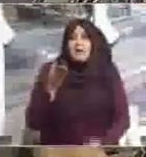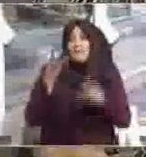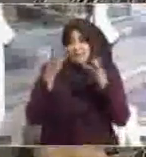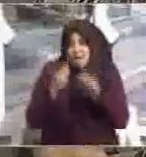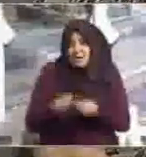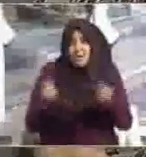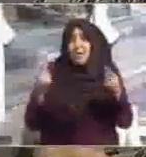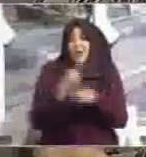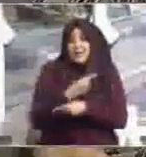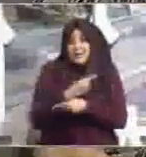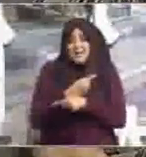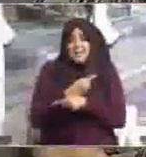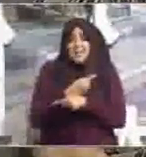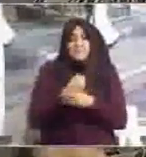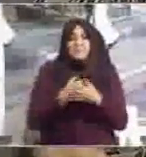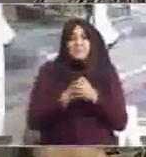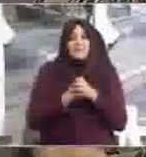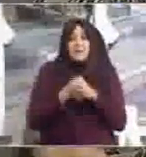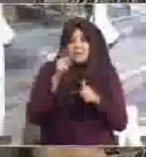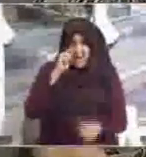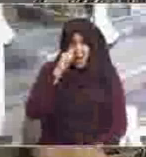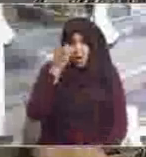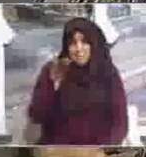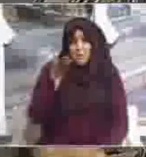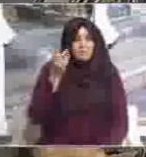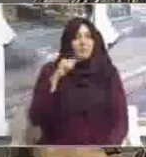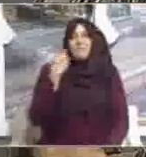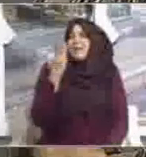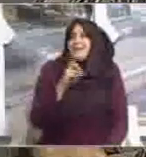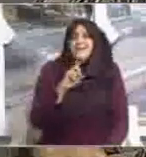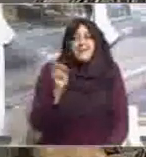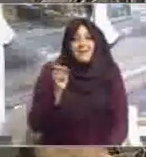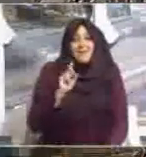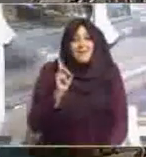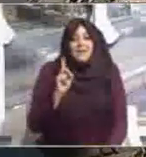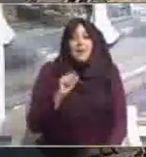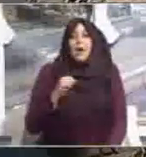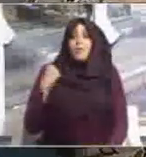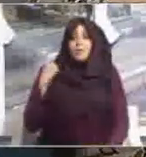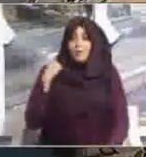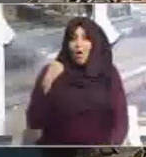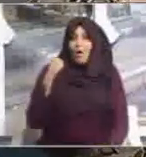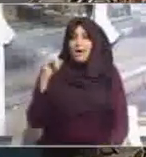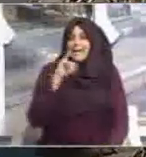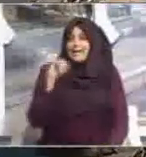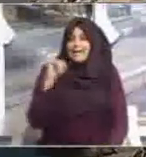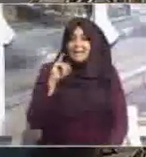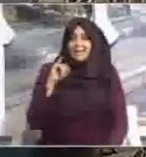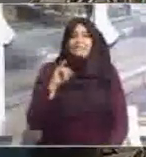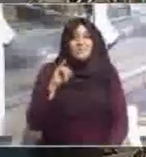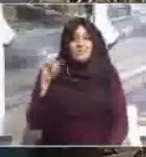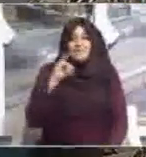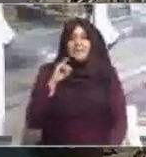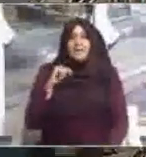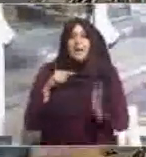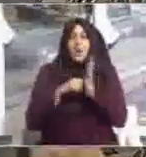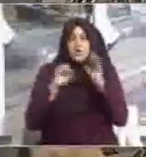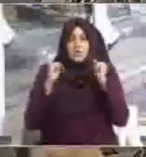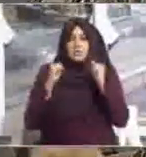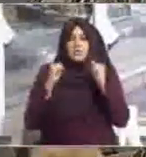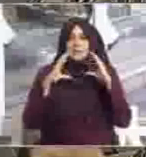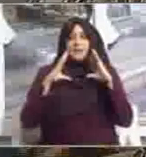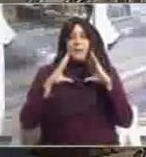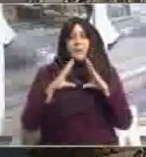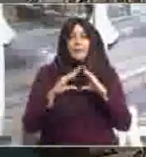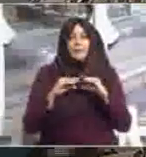الشجاع عندكم أنتم، هذا هو الراجل عندكم. لا ماهوش هذا هو الراجل الشجاع. لا الشجاع والراجل الحقيقي هو الذي يملك نفسه عند الغضب. عند